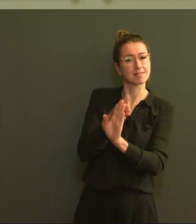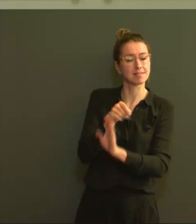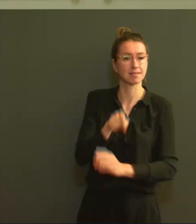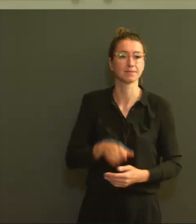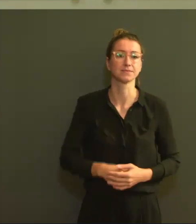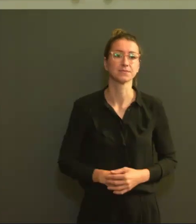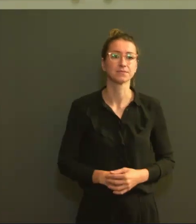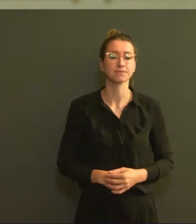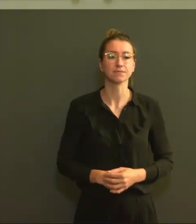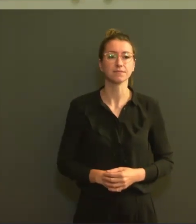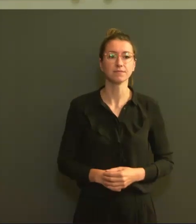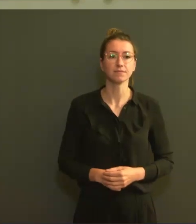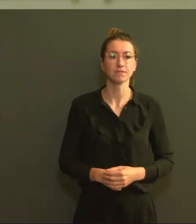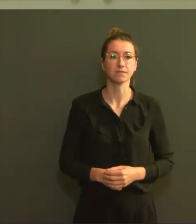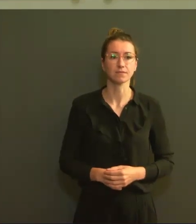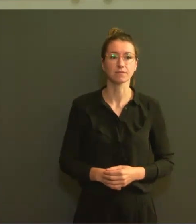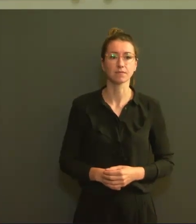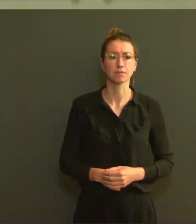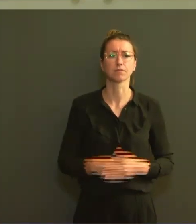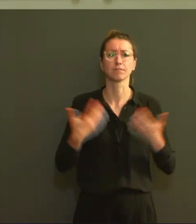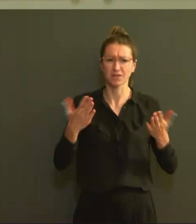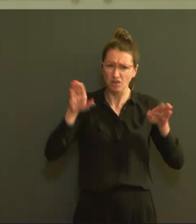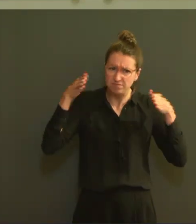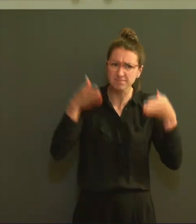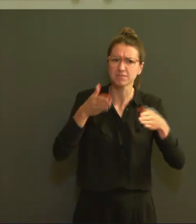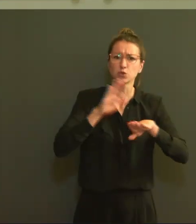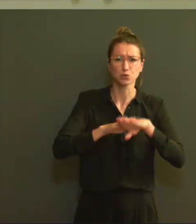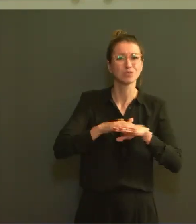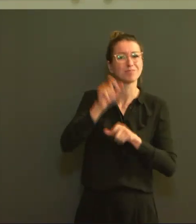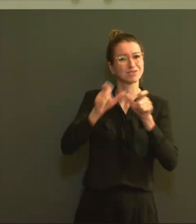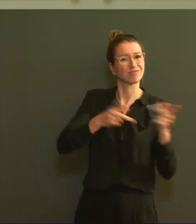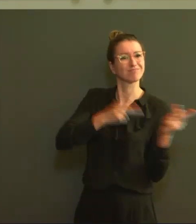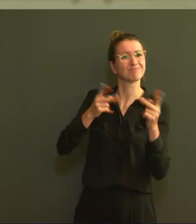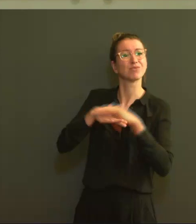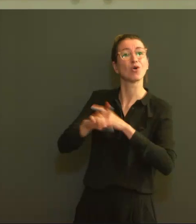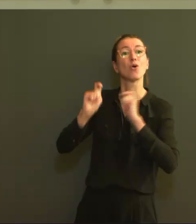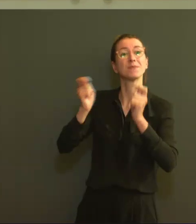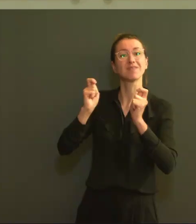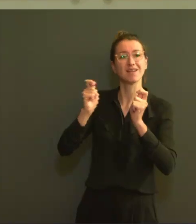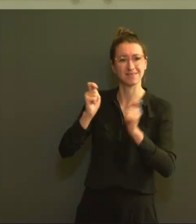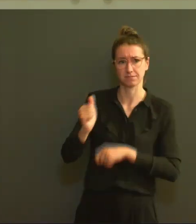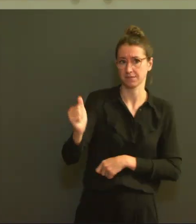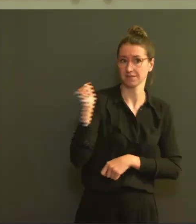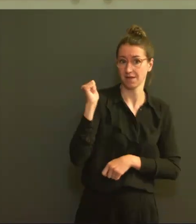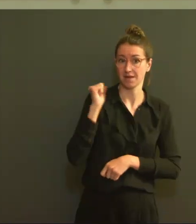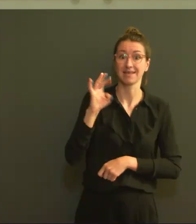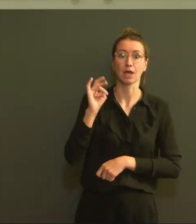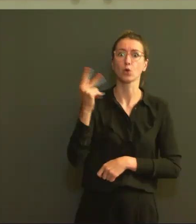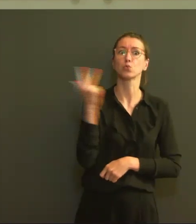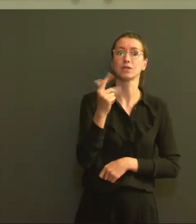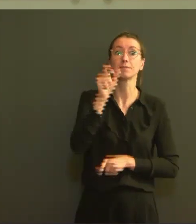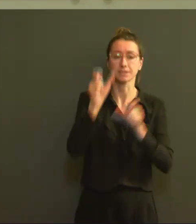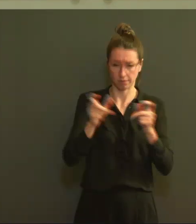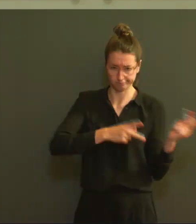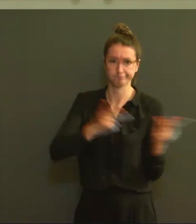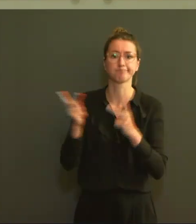Alors, si l'on considère les hospitalisations, hier, on avait enregistré 48 nouvelles hospitalisations,